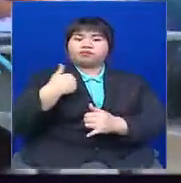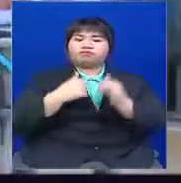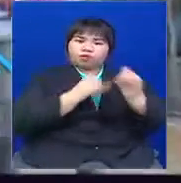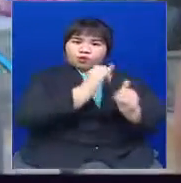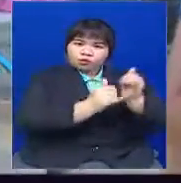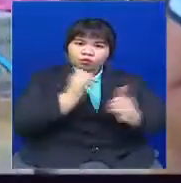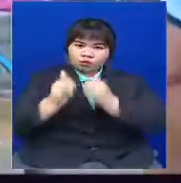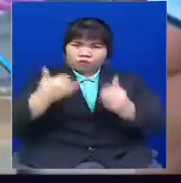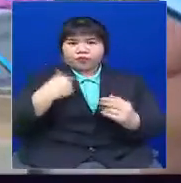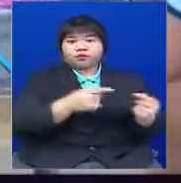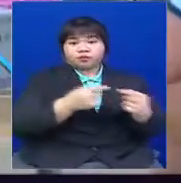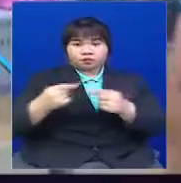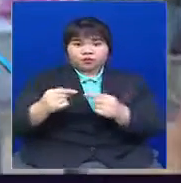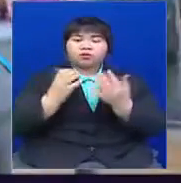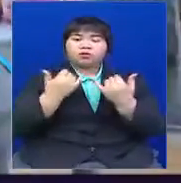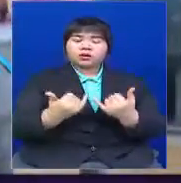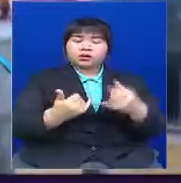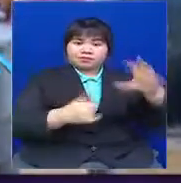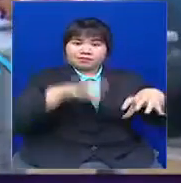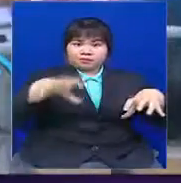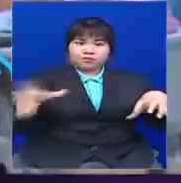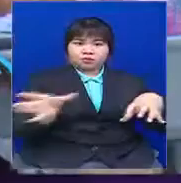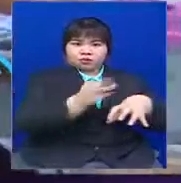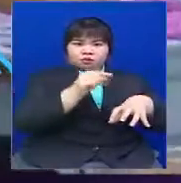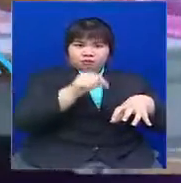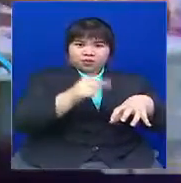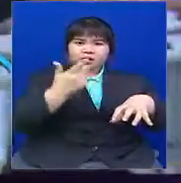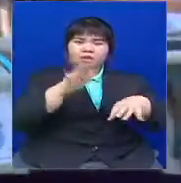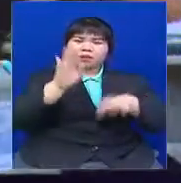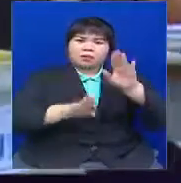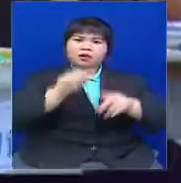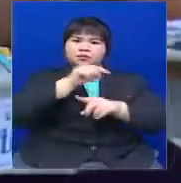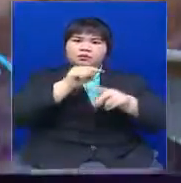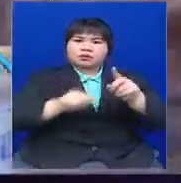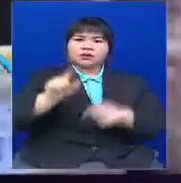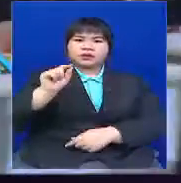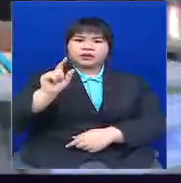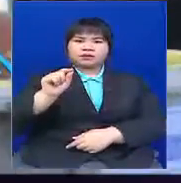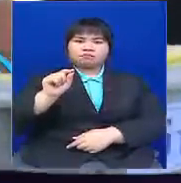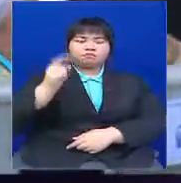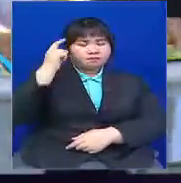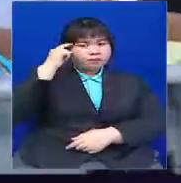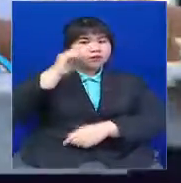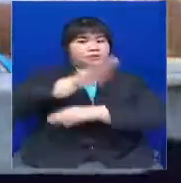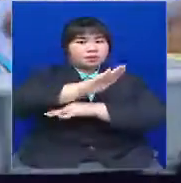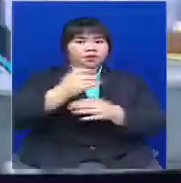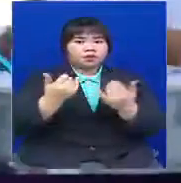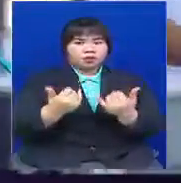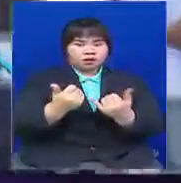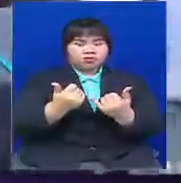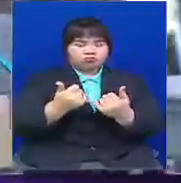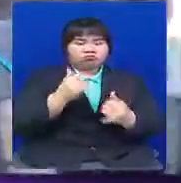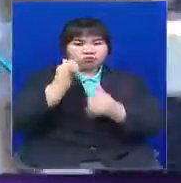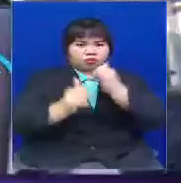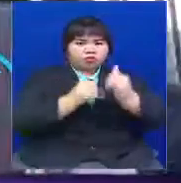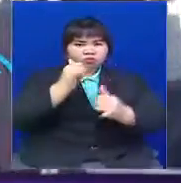ามติกันอย่างต่อเนื่องล่าสุดทั้ง2หน่วยมีผู้ออกมาใช้สิทธิ์แล้วประมาณ20%คาดว่าในช่วงบ่ายของวันนี้ก็จะมีประชาชน